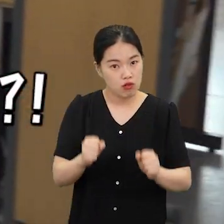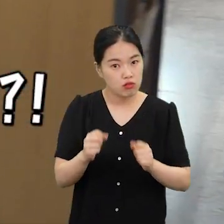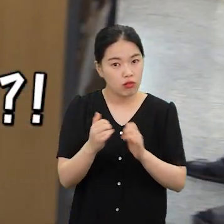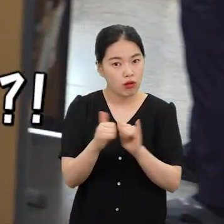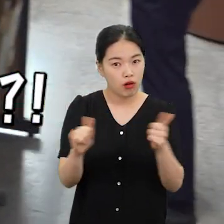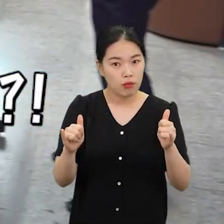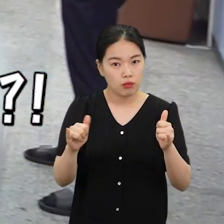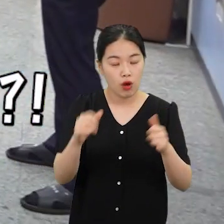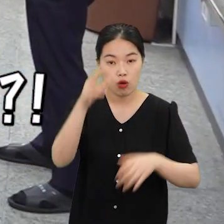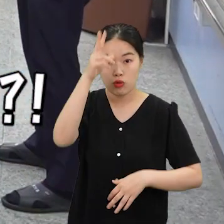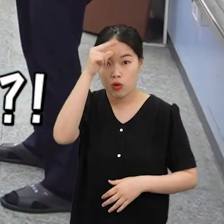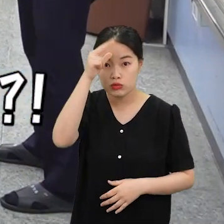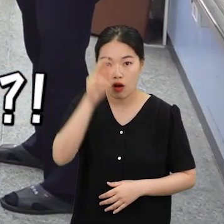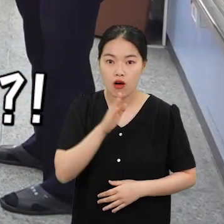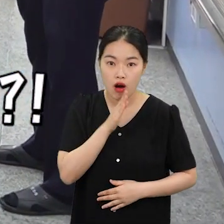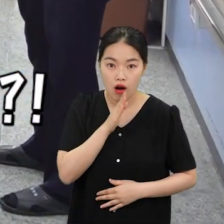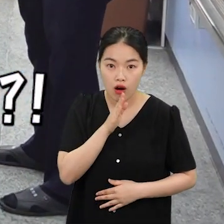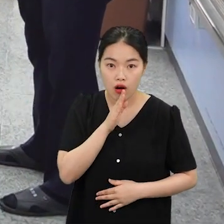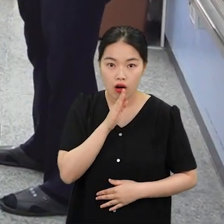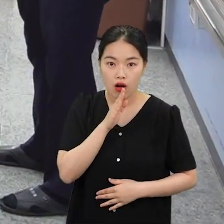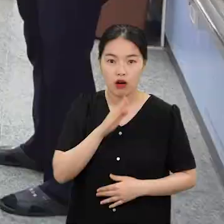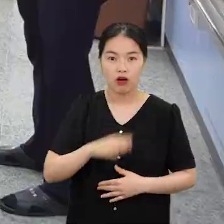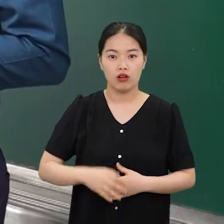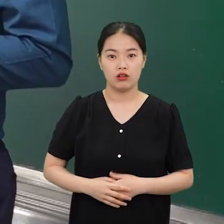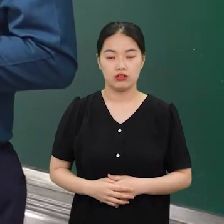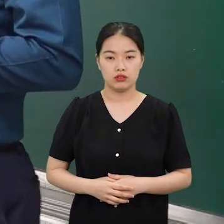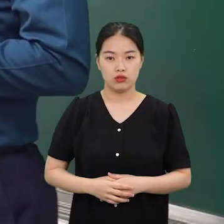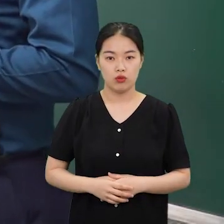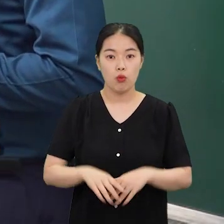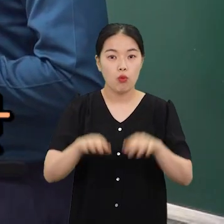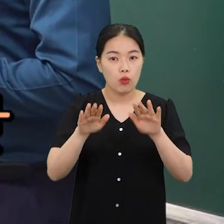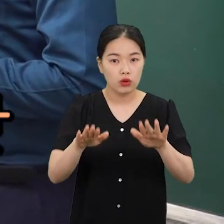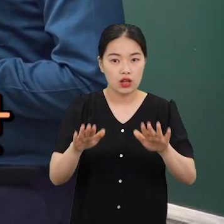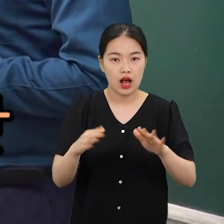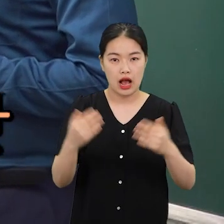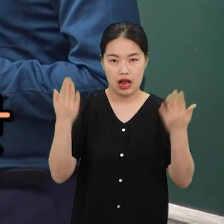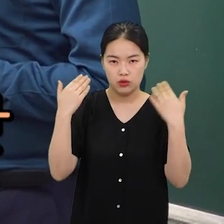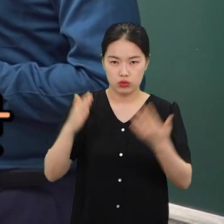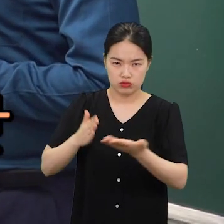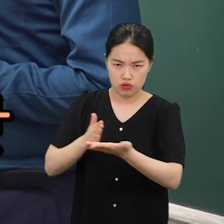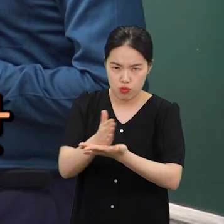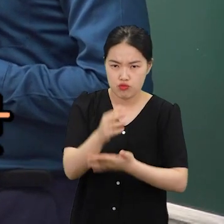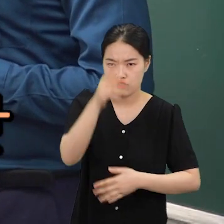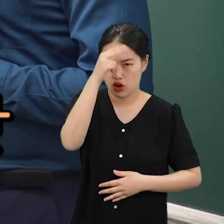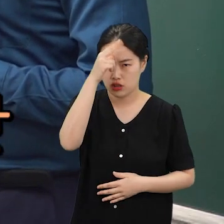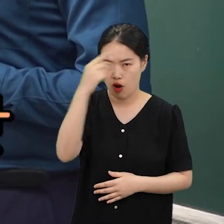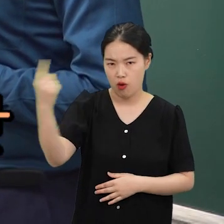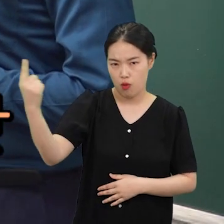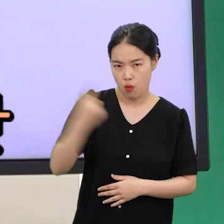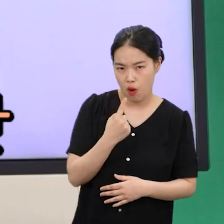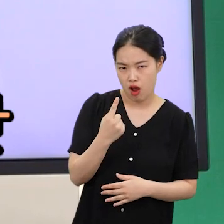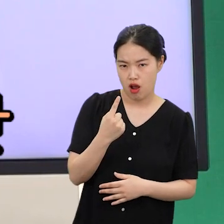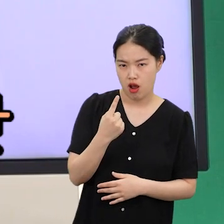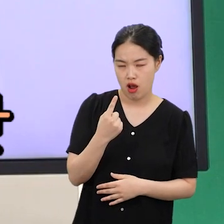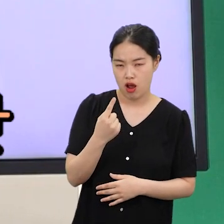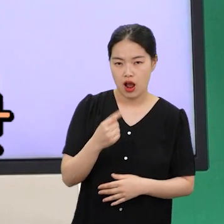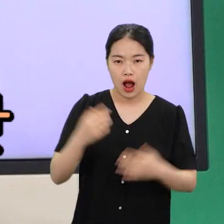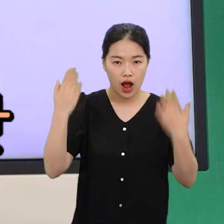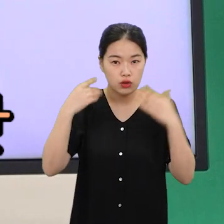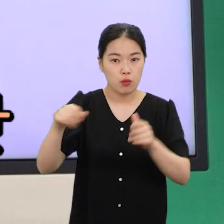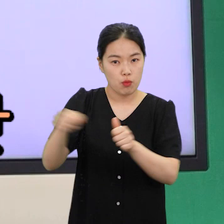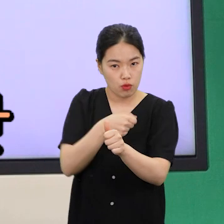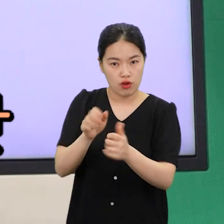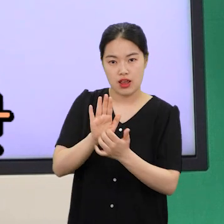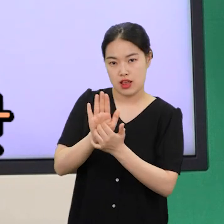분 경찰 아닌가요? 오늘은 학교 전담 경찰관이 학교로 직접 찾아오는